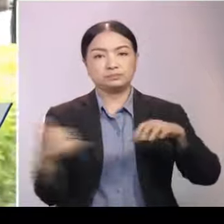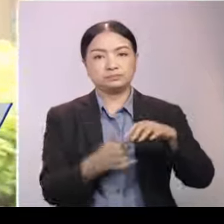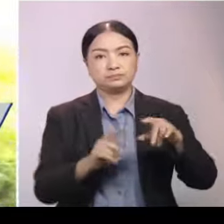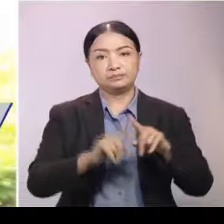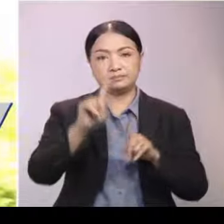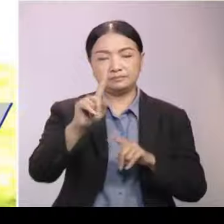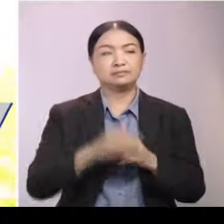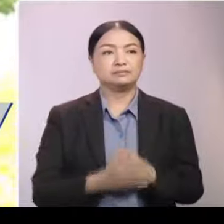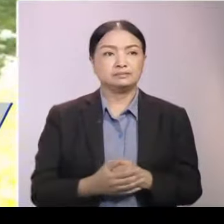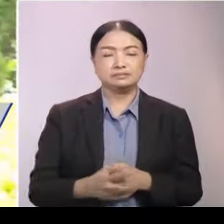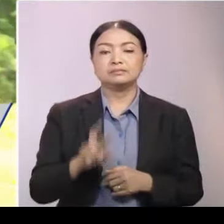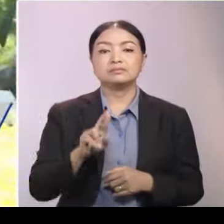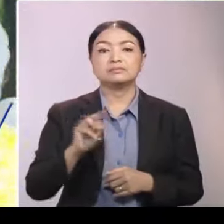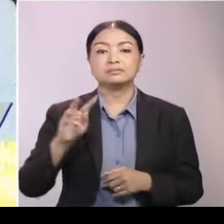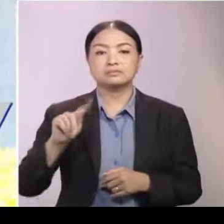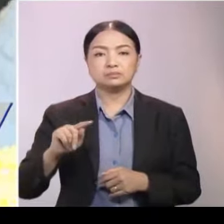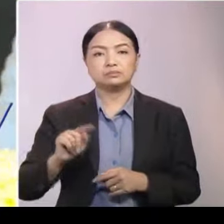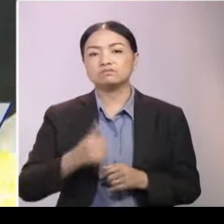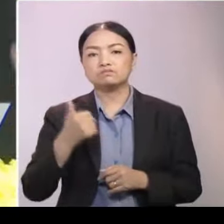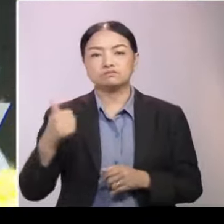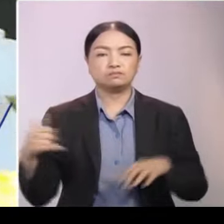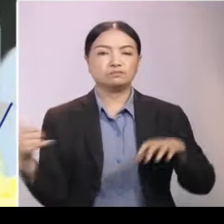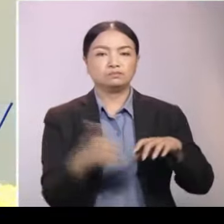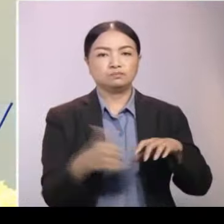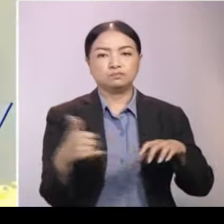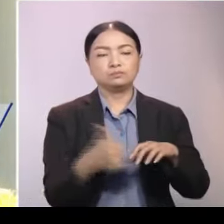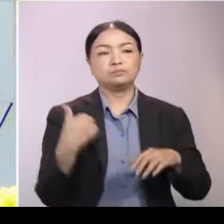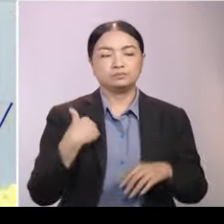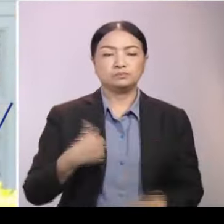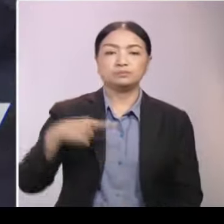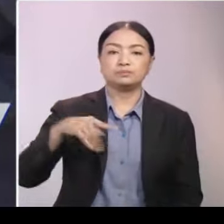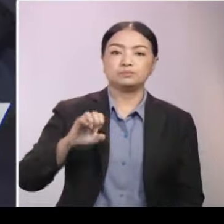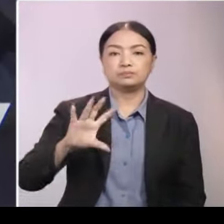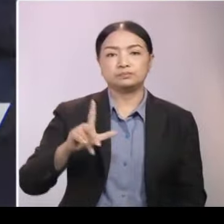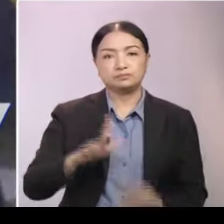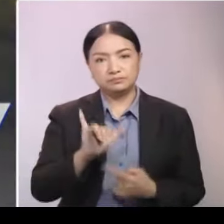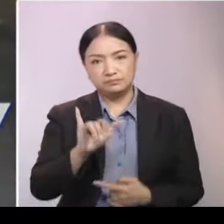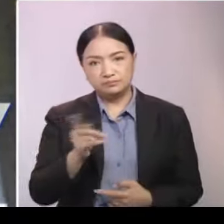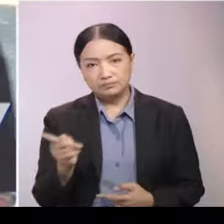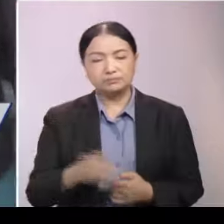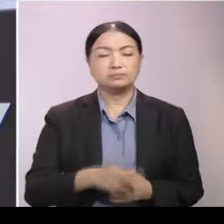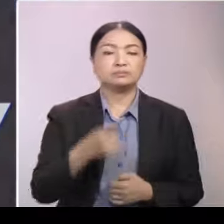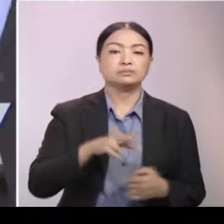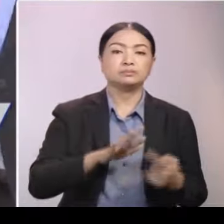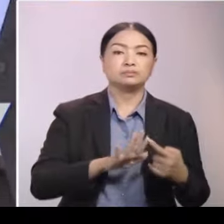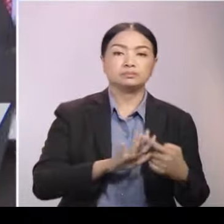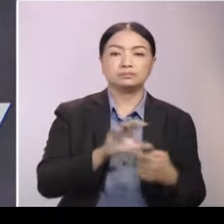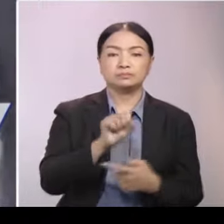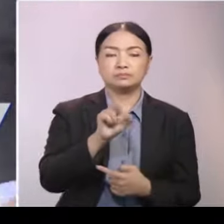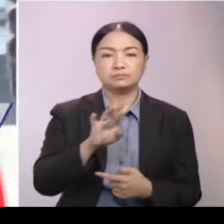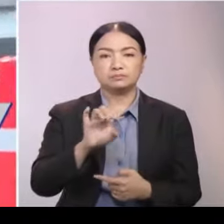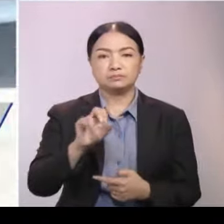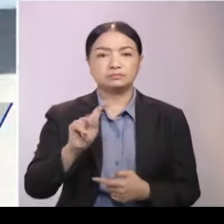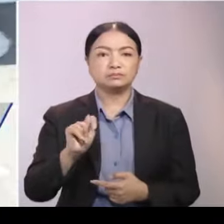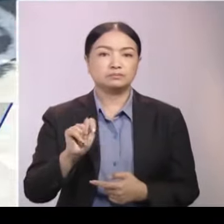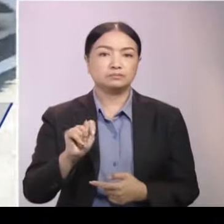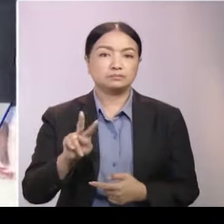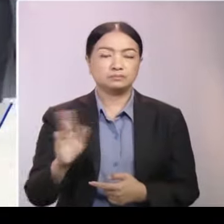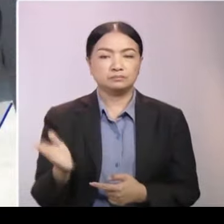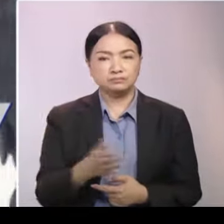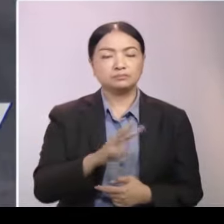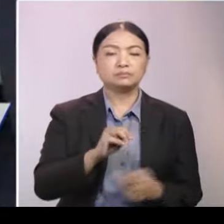แรกจากนั้นมีรัฐมนตรีคนอื่นๆทยอยเดินทางเข้าตรวจเช่นนายพิชัยชุนหวชิระนายประเสริฐจันทระรวงทองนายมาริศเสงี่ยม